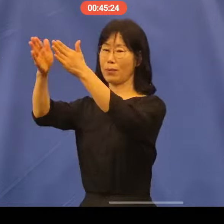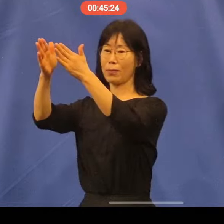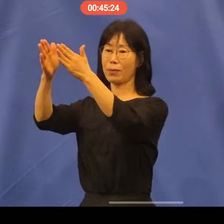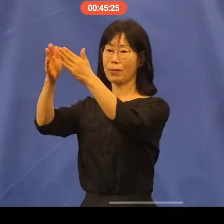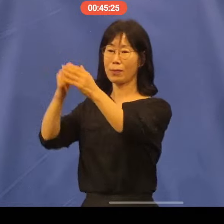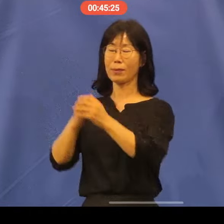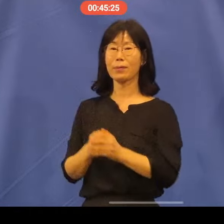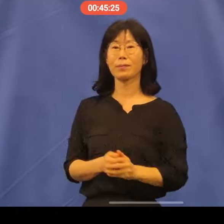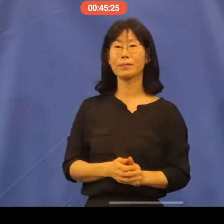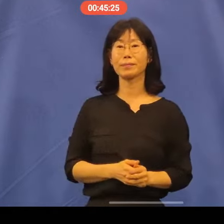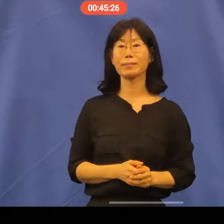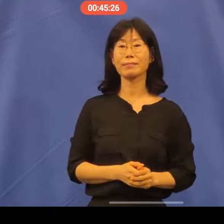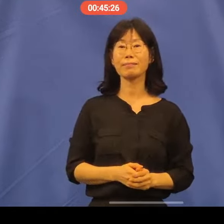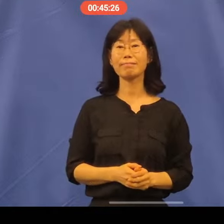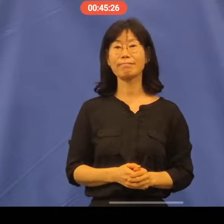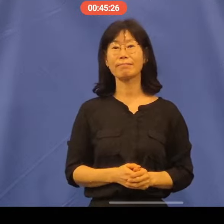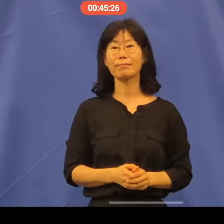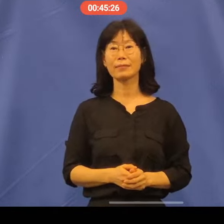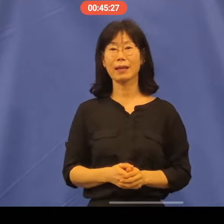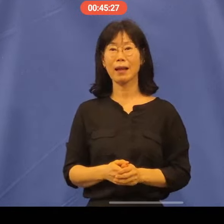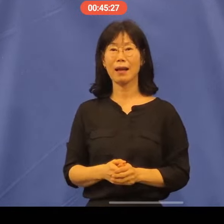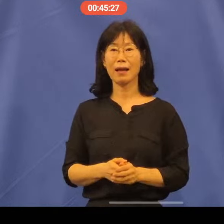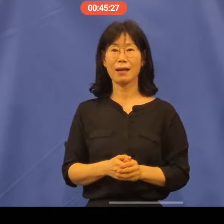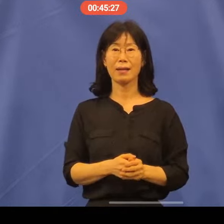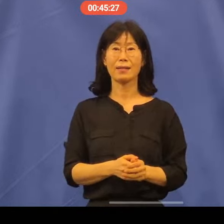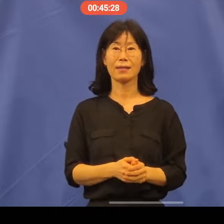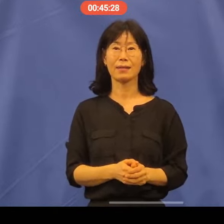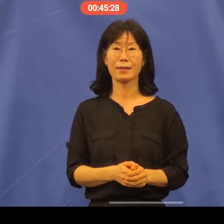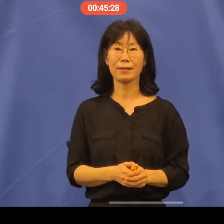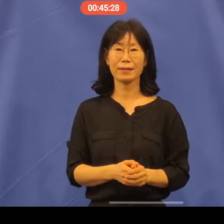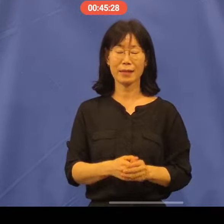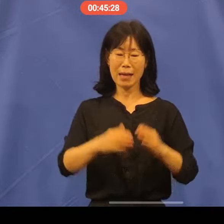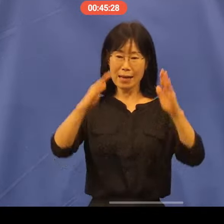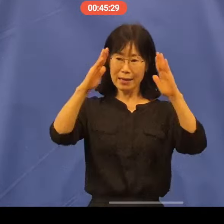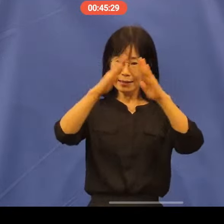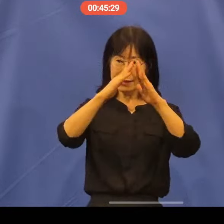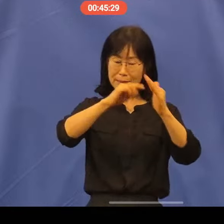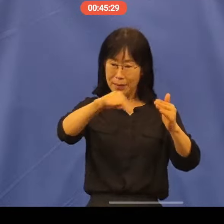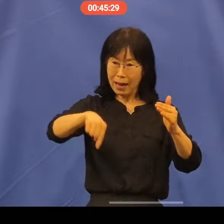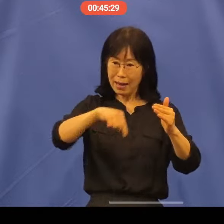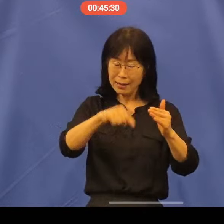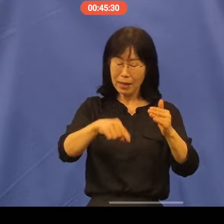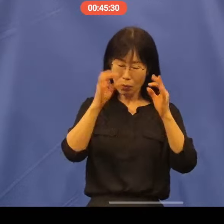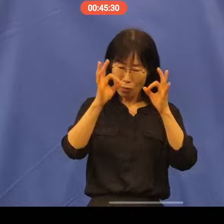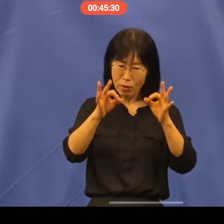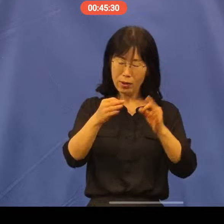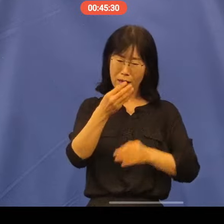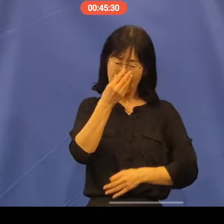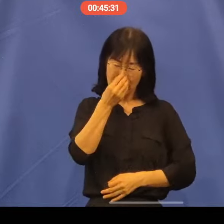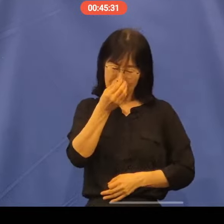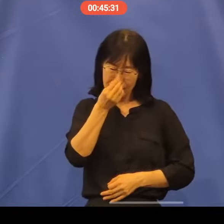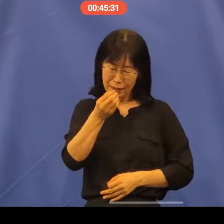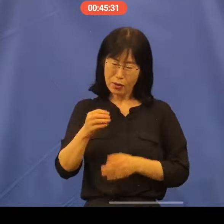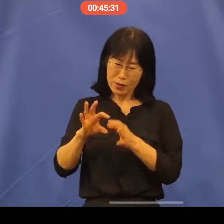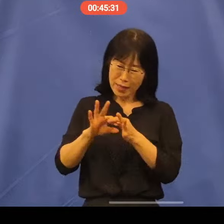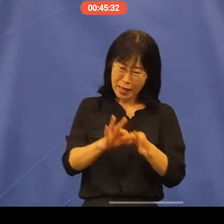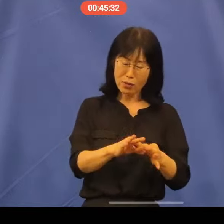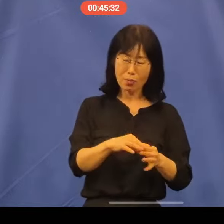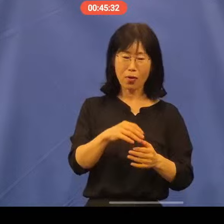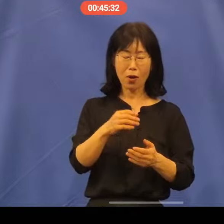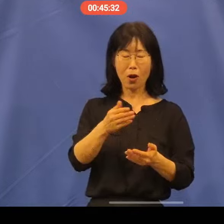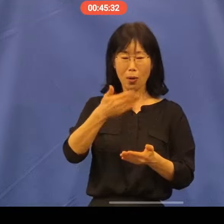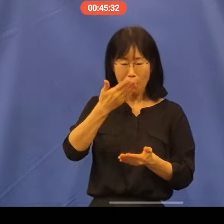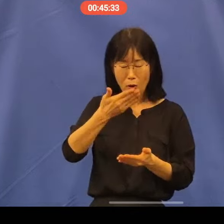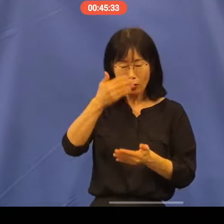여러분, 집안도 보십시오. 끊임없이 쓰레기를 버려야 돼요. 끊임없이 쓰레기가 나와. 끊임없이